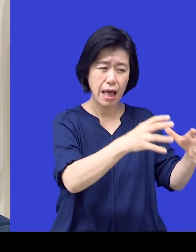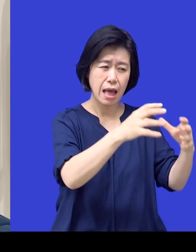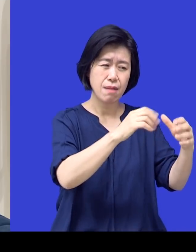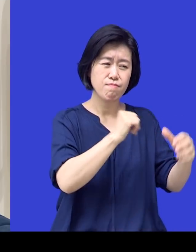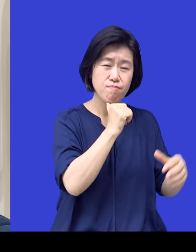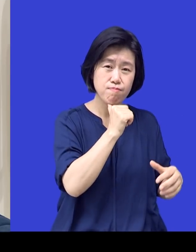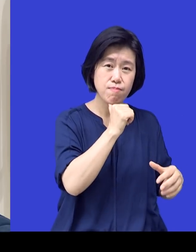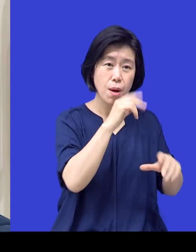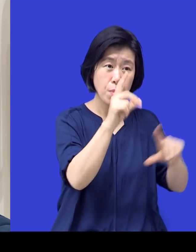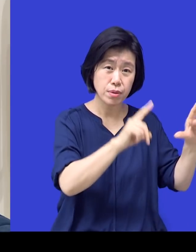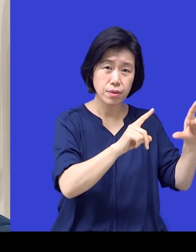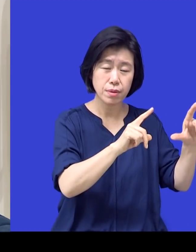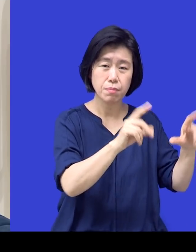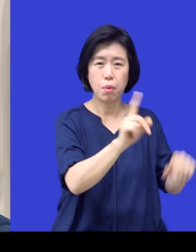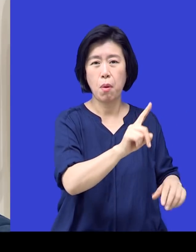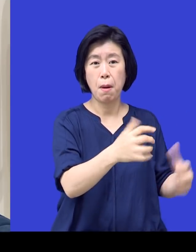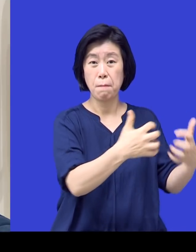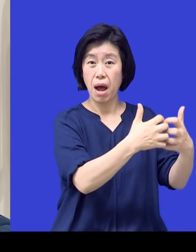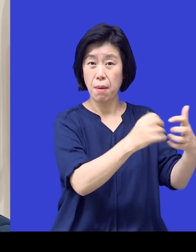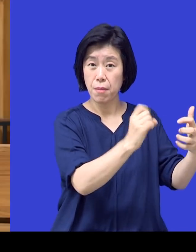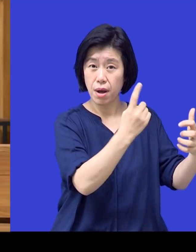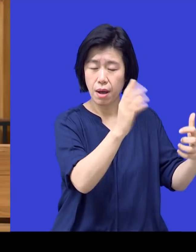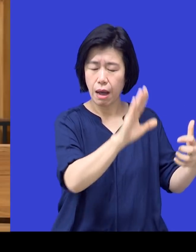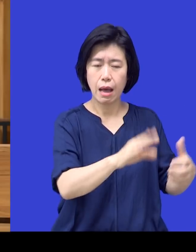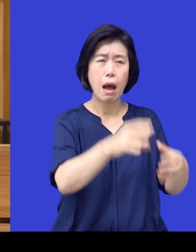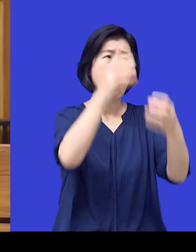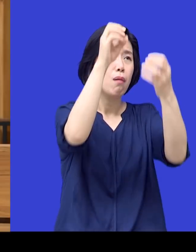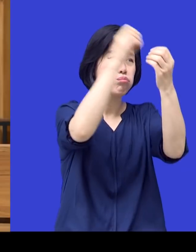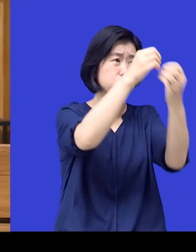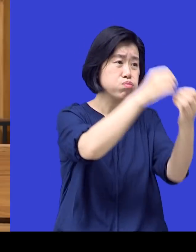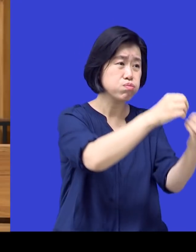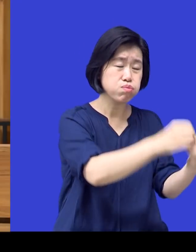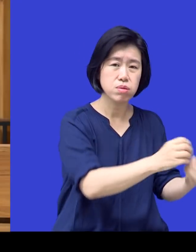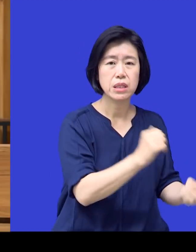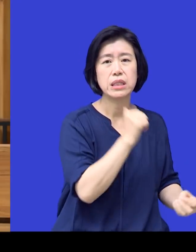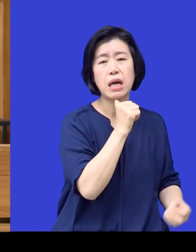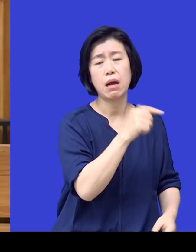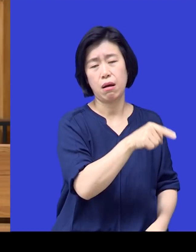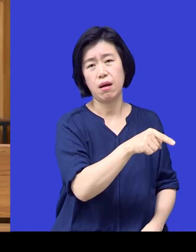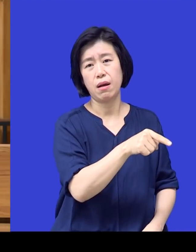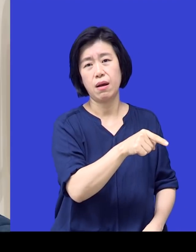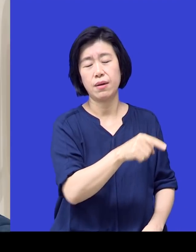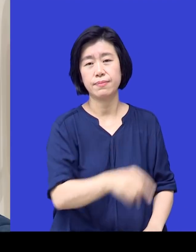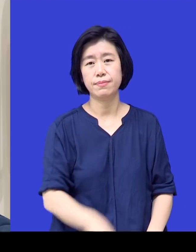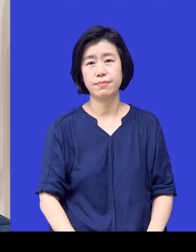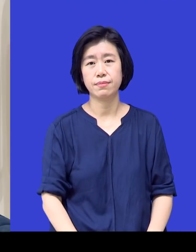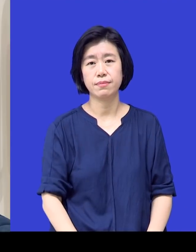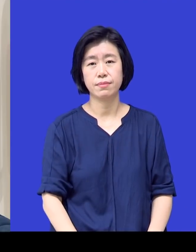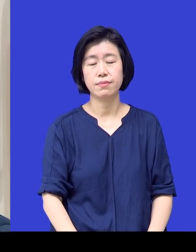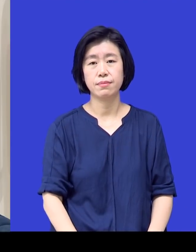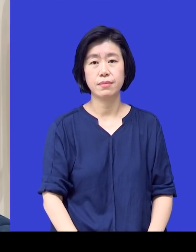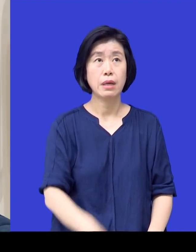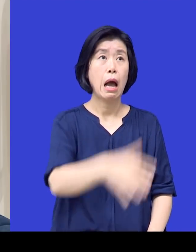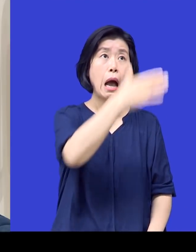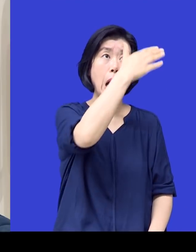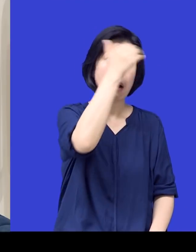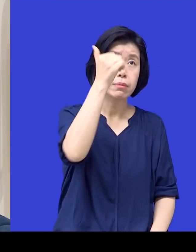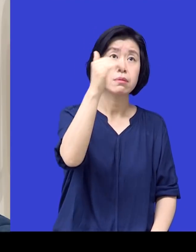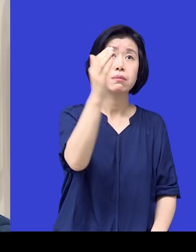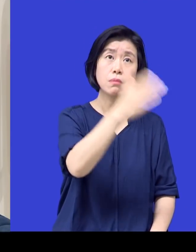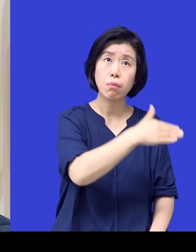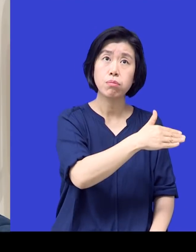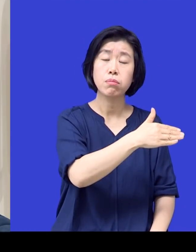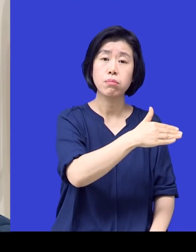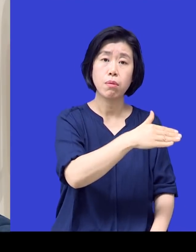네. 그러니까 문맹인 경우도 많고 부모가 예. 교육을 안 받은 사람도 많고 예, 예. 자기 할아버지 때부터 이렇게